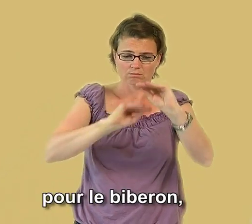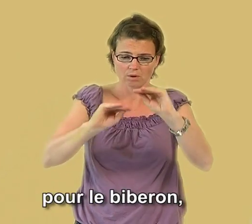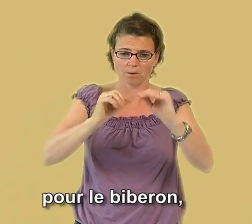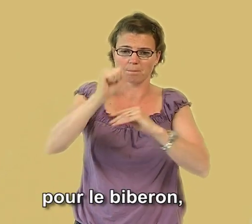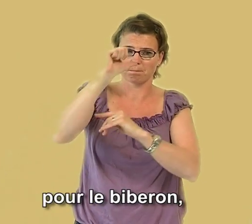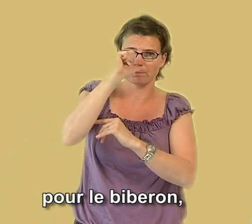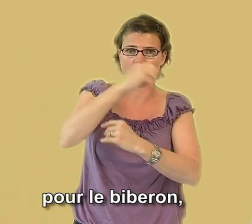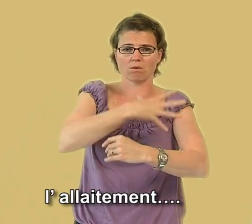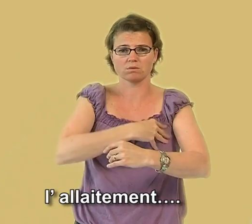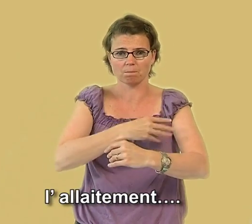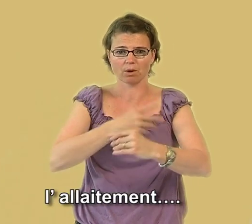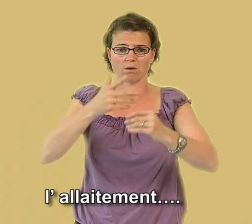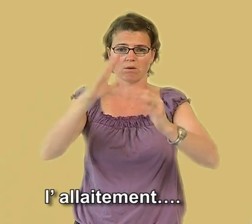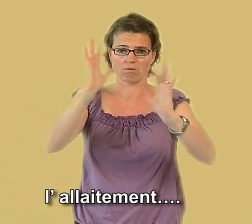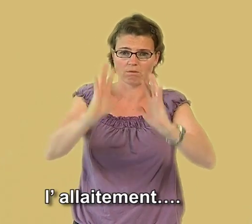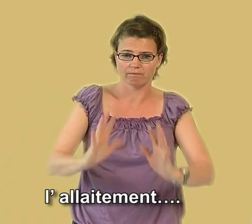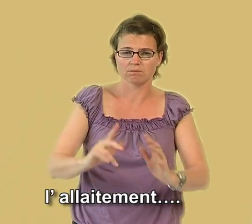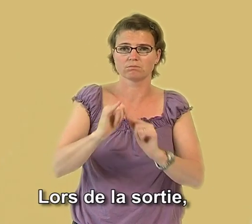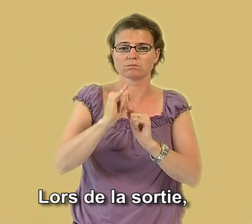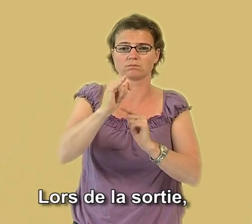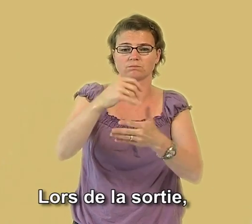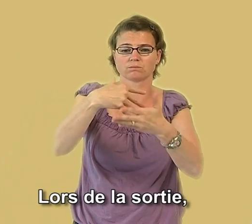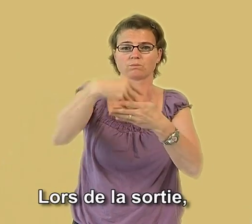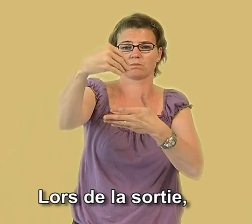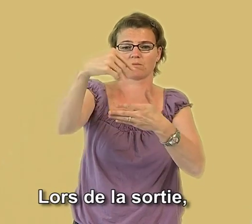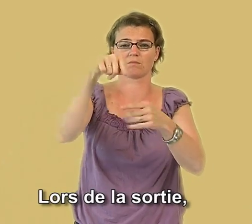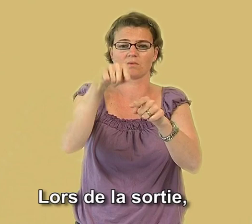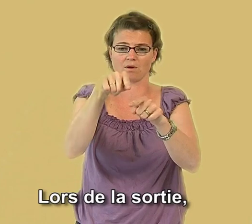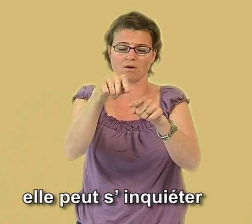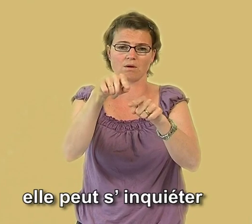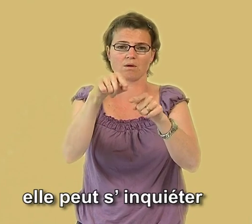pour lui donner des conseils sur les biberons, l'allaitement.